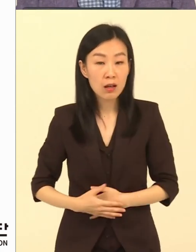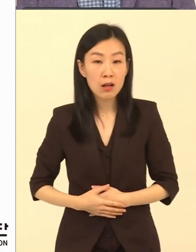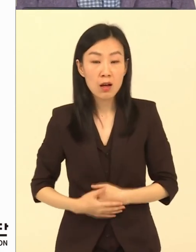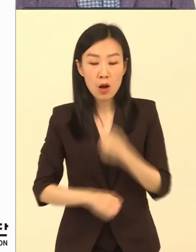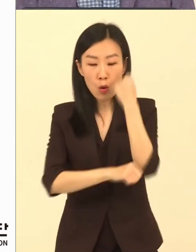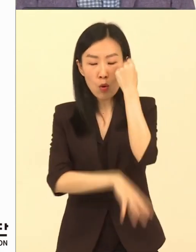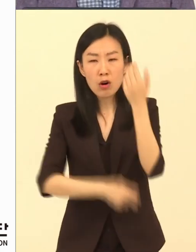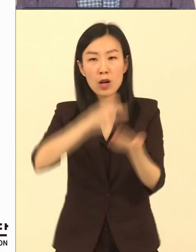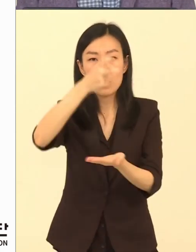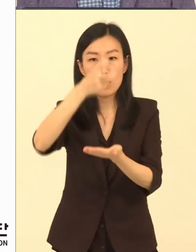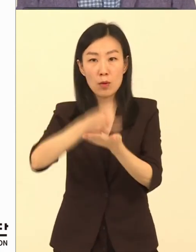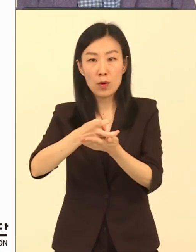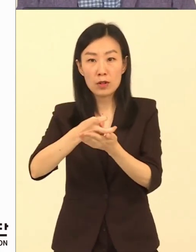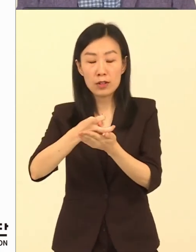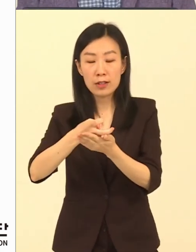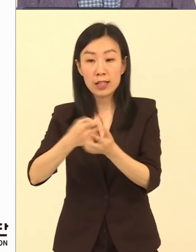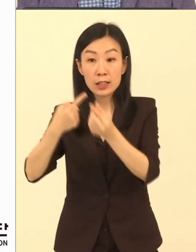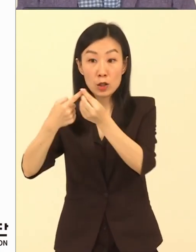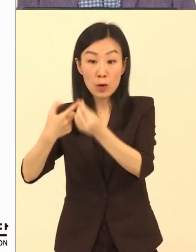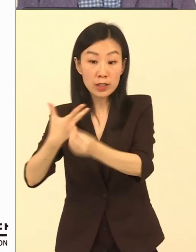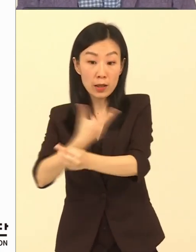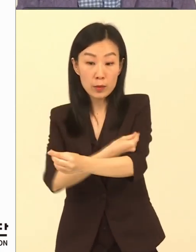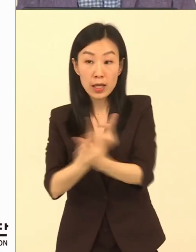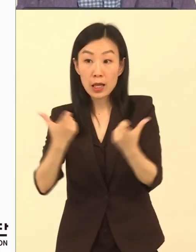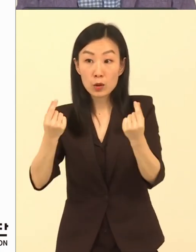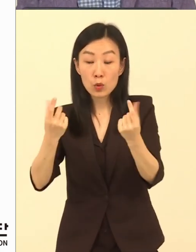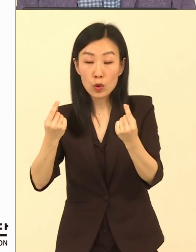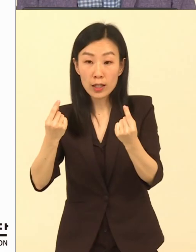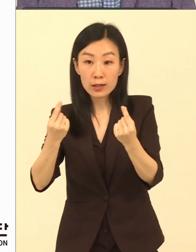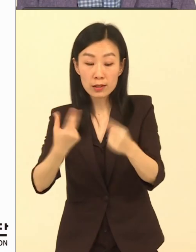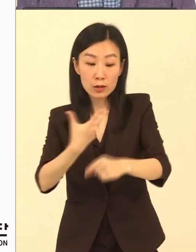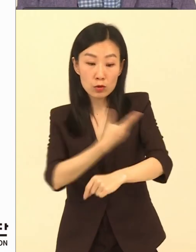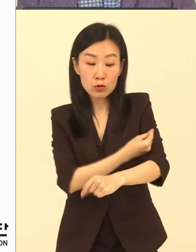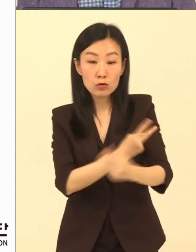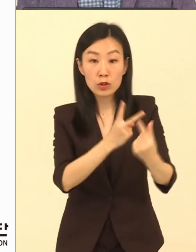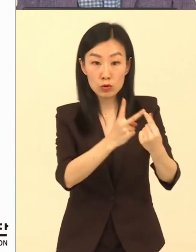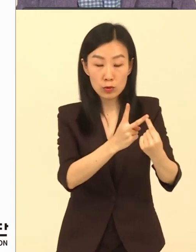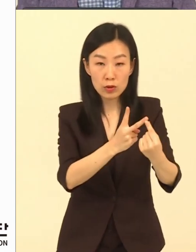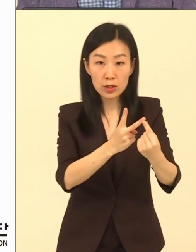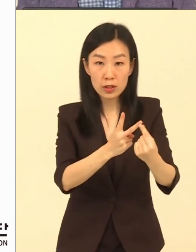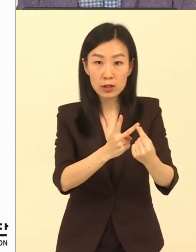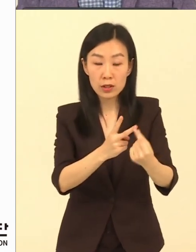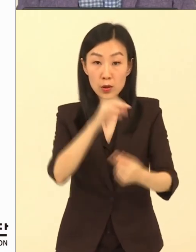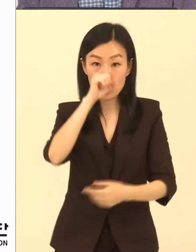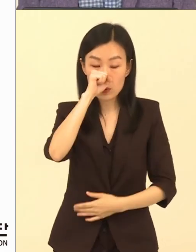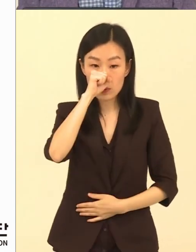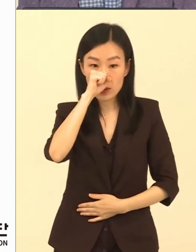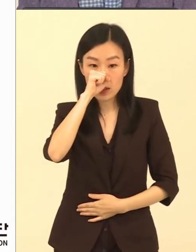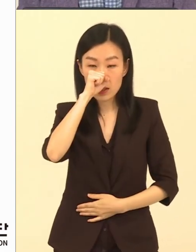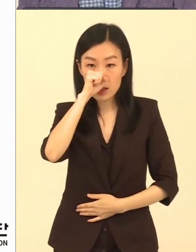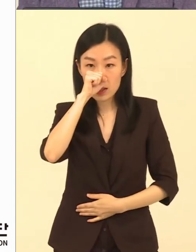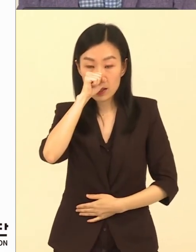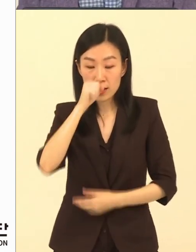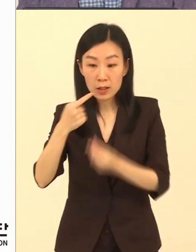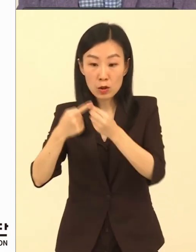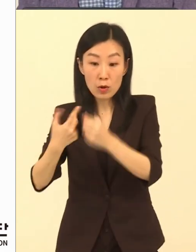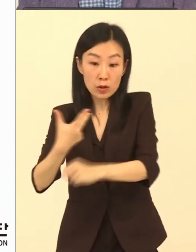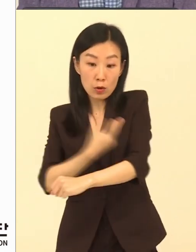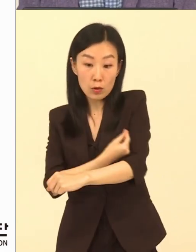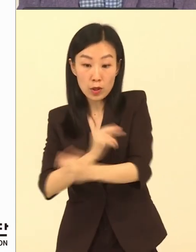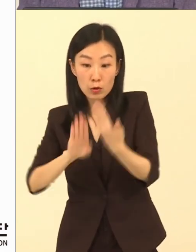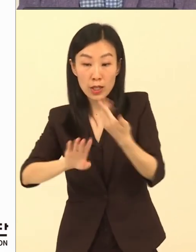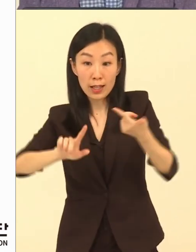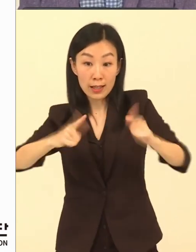원칙적으로는 한 백신을 맞았으면 같은 백신을 맞는 것이 중요합니다. 서로 다른 백신을 맞으면